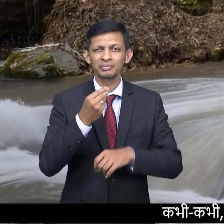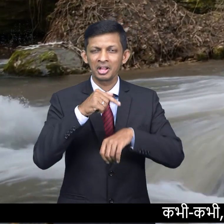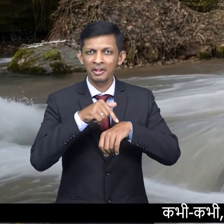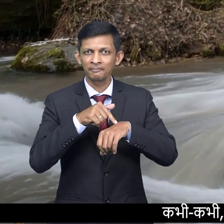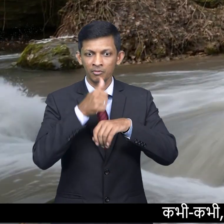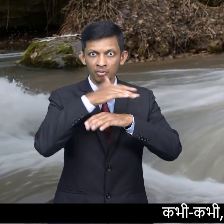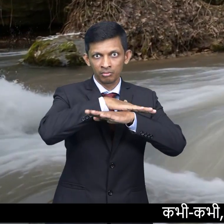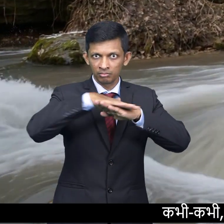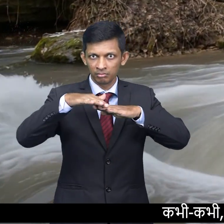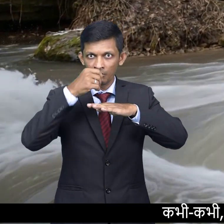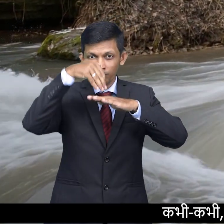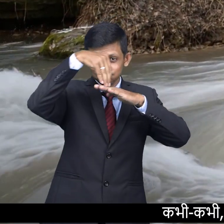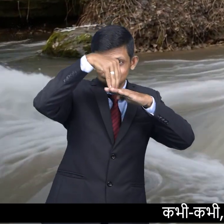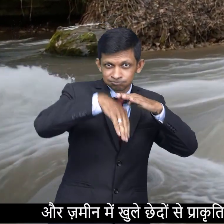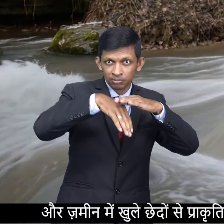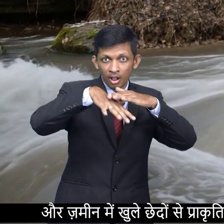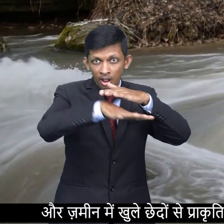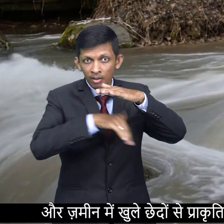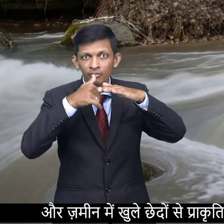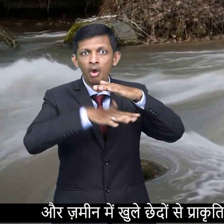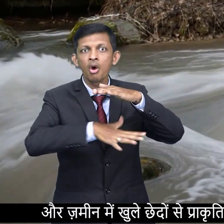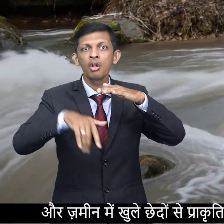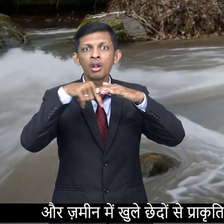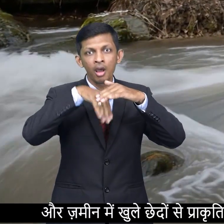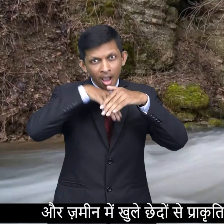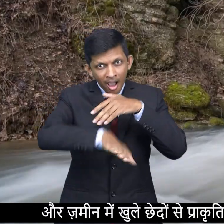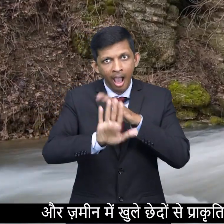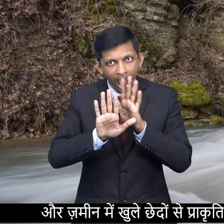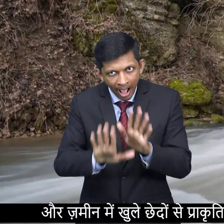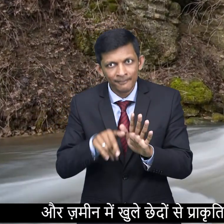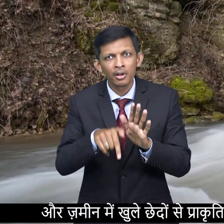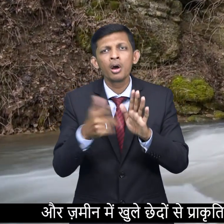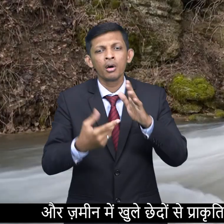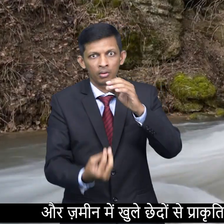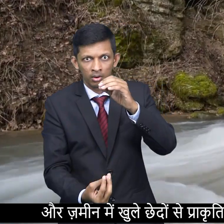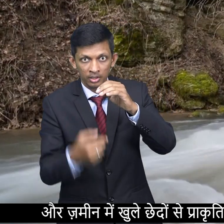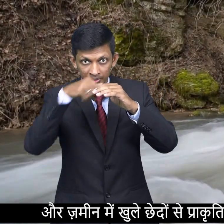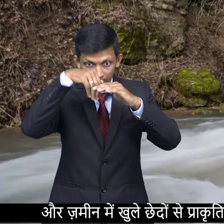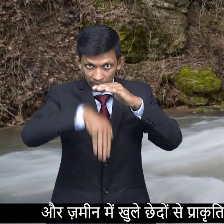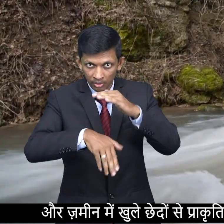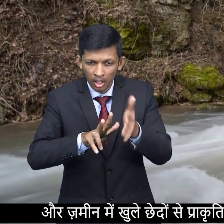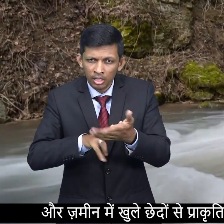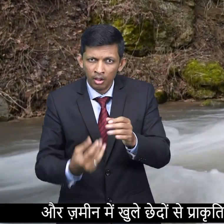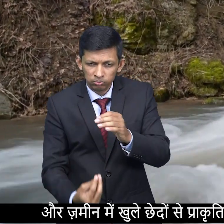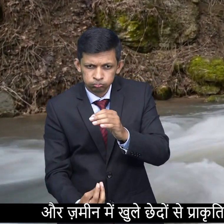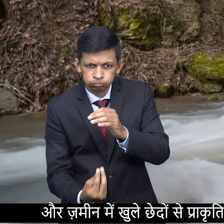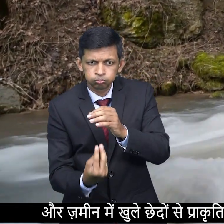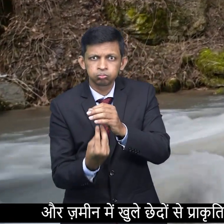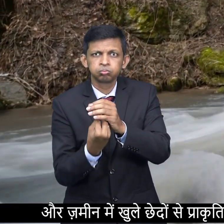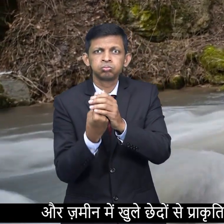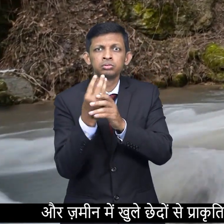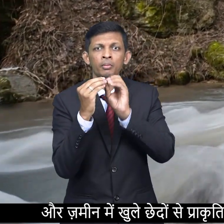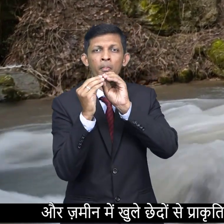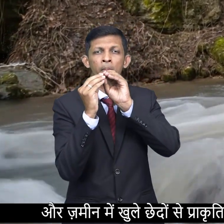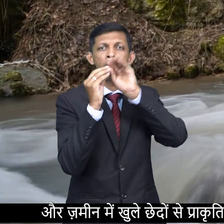कभी कभी भूमिगत जल दबाव में होता है और जमीन में खुले छेदों से प्राकृतिक रूप से बाहर आता है, जिसे झरना कहा